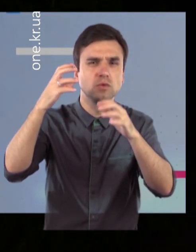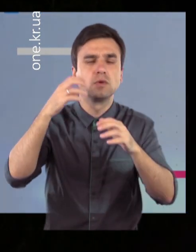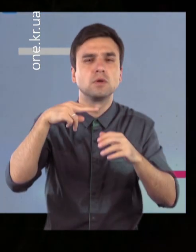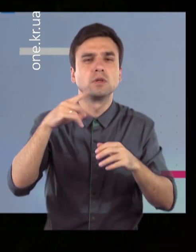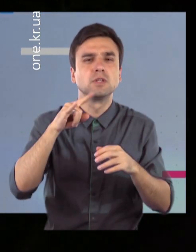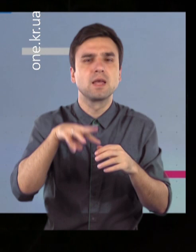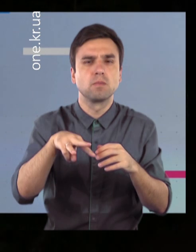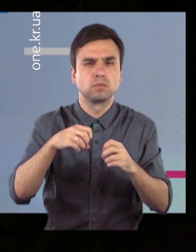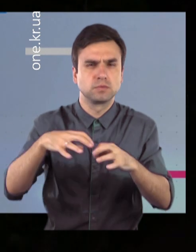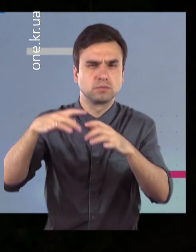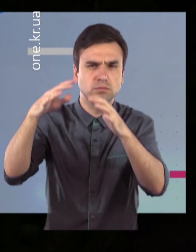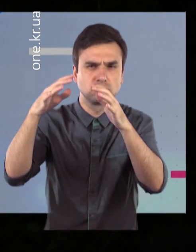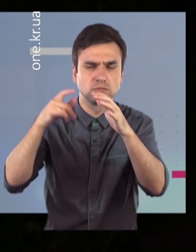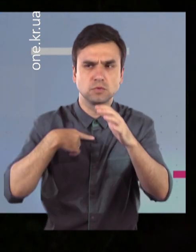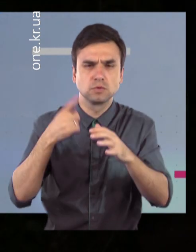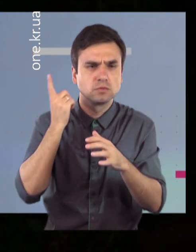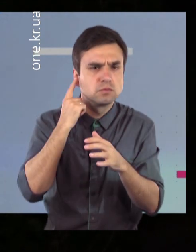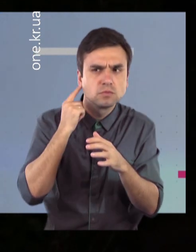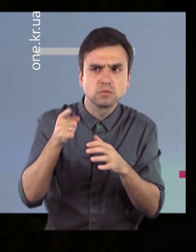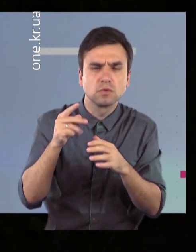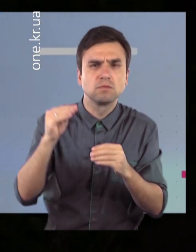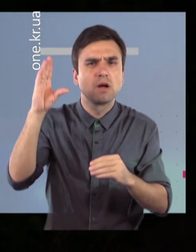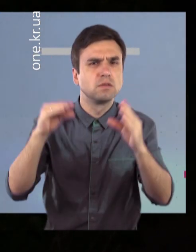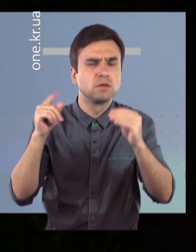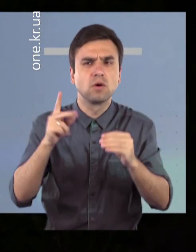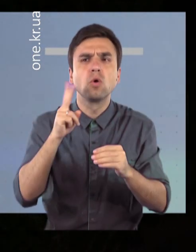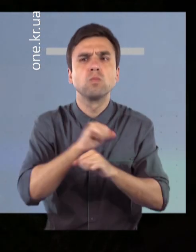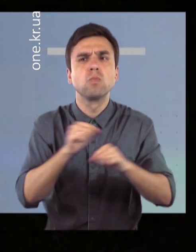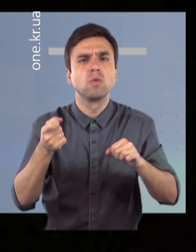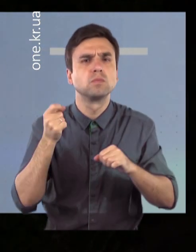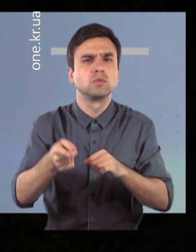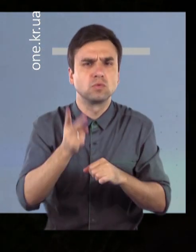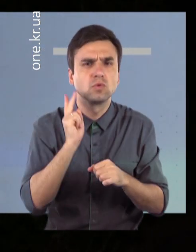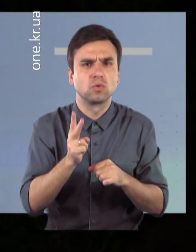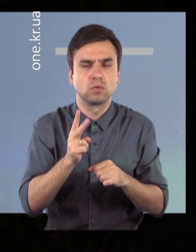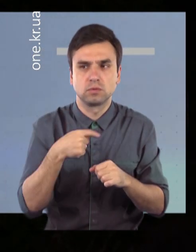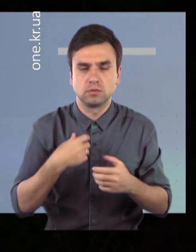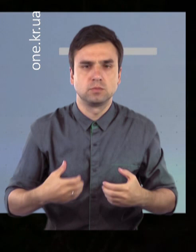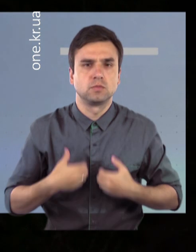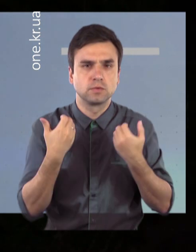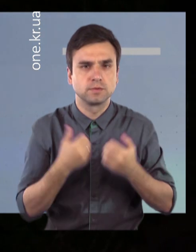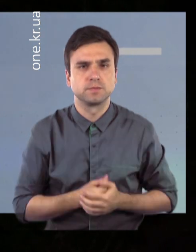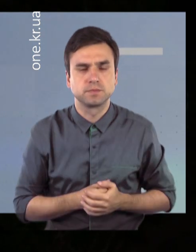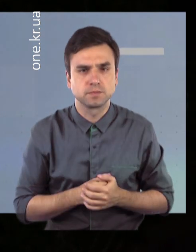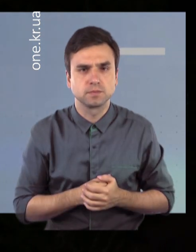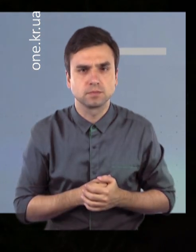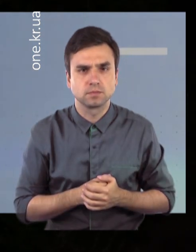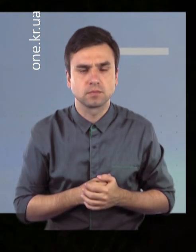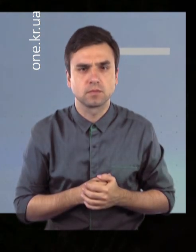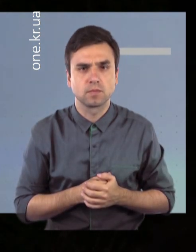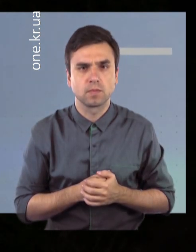дим стоїть. Коли чую, кричить, хто гранату кинув, я